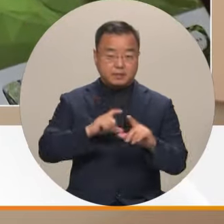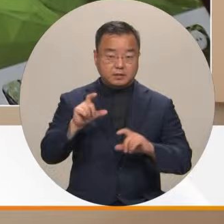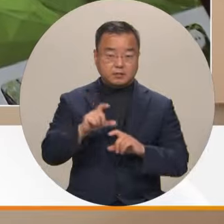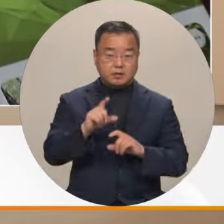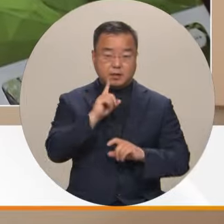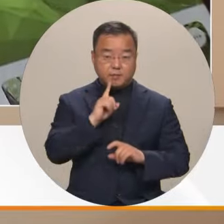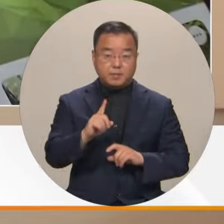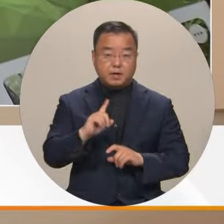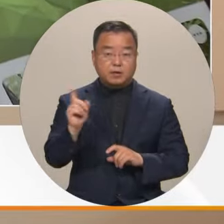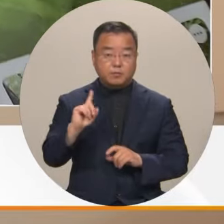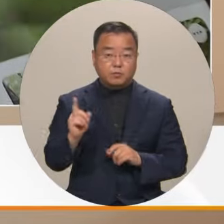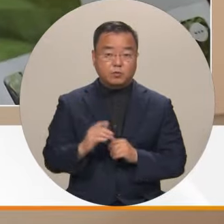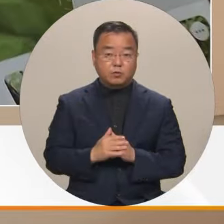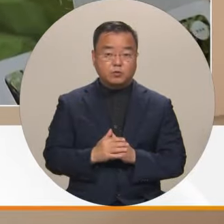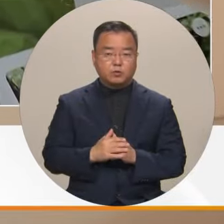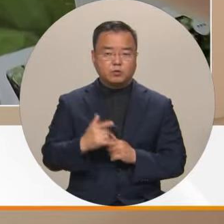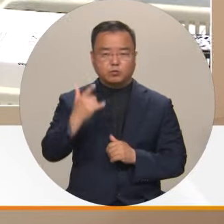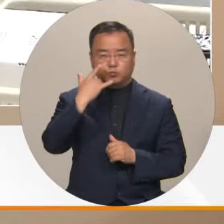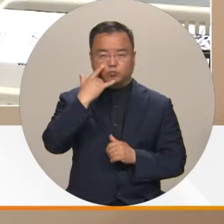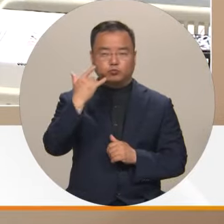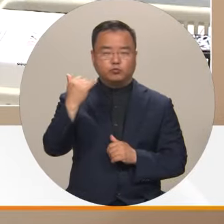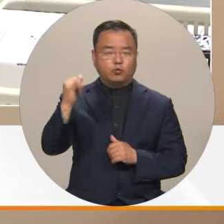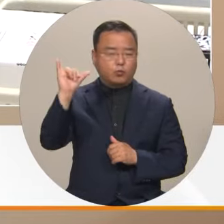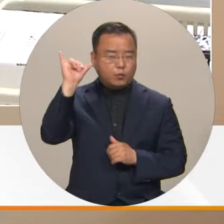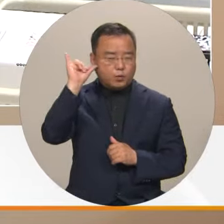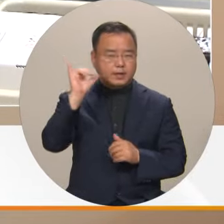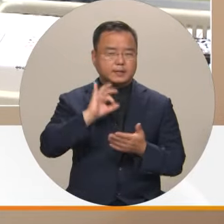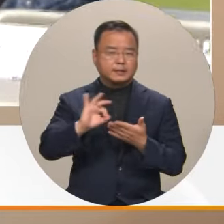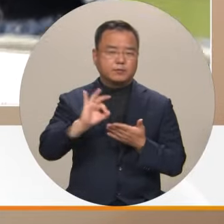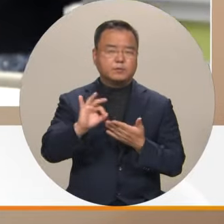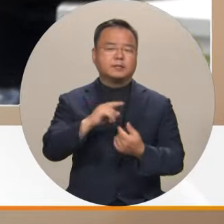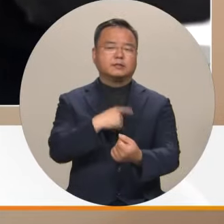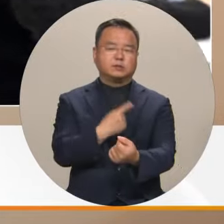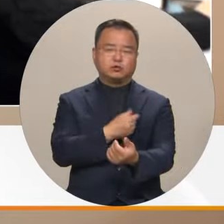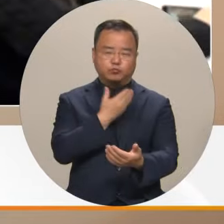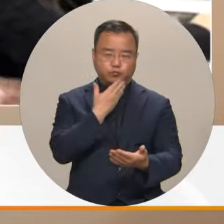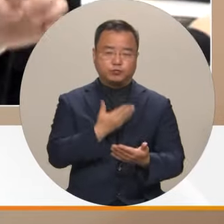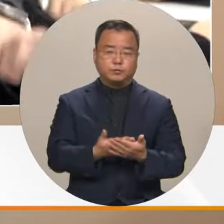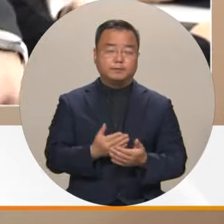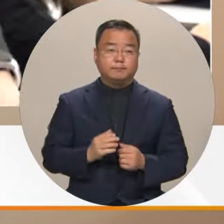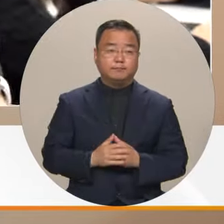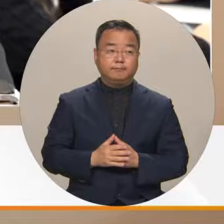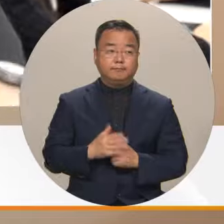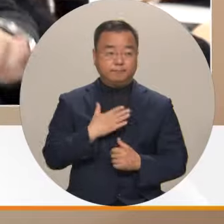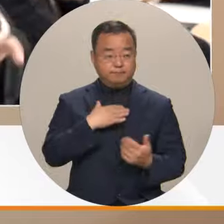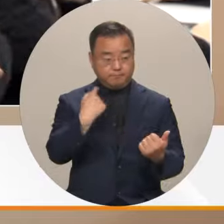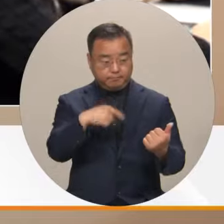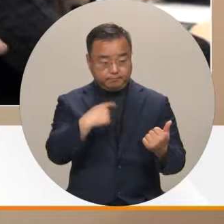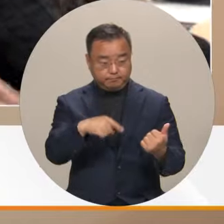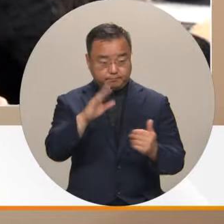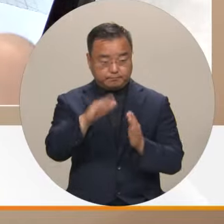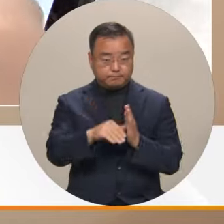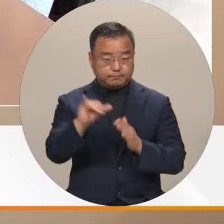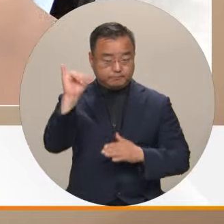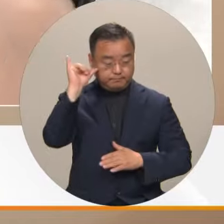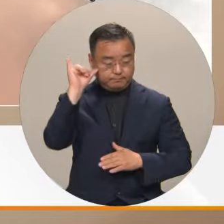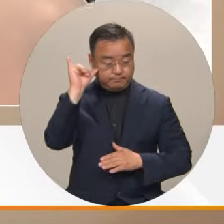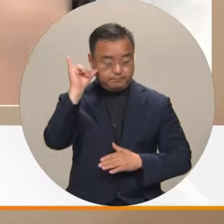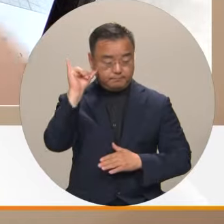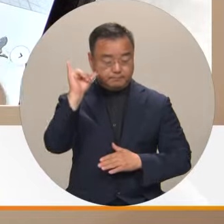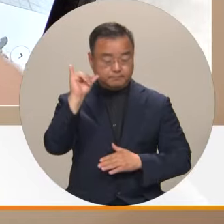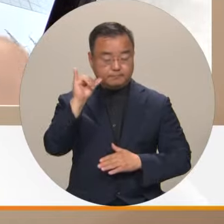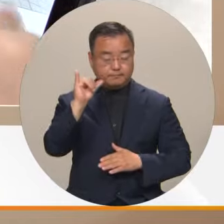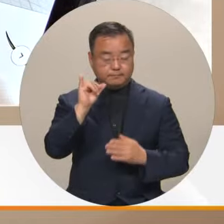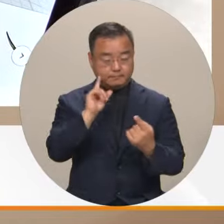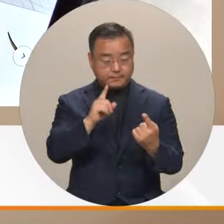것은 부모의 AI 활용 역량입니다 그래서 제가 교육부에 부모를 대상으로 한 연수 프로그램도 만들고